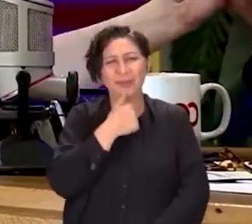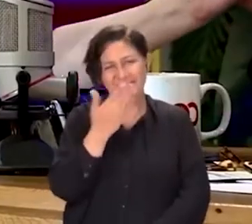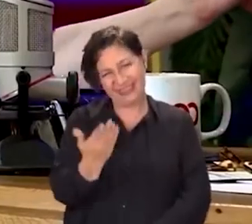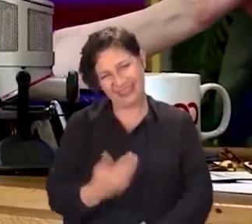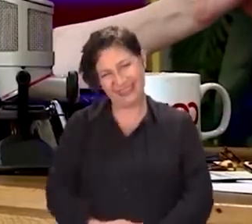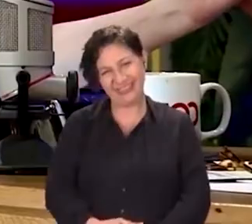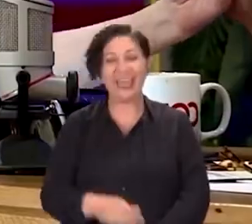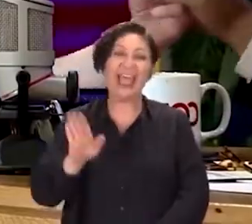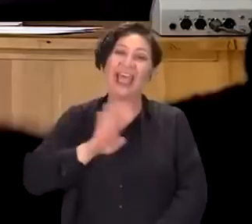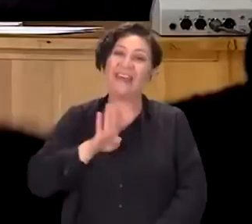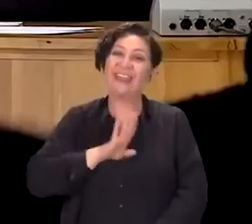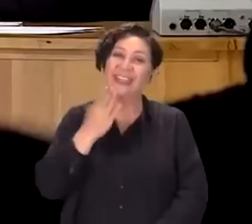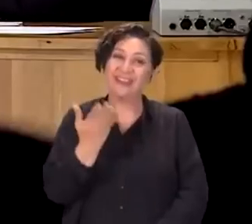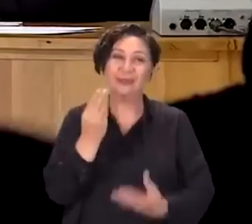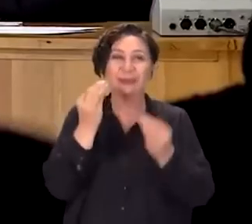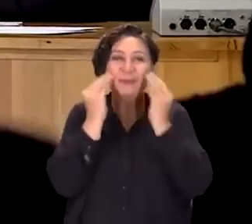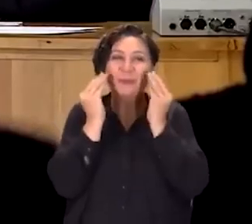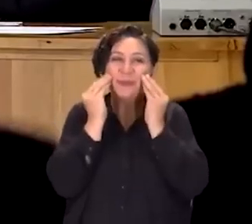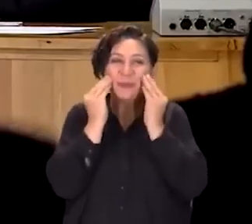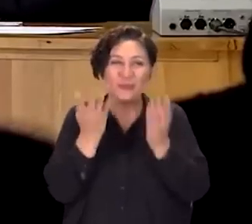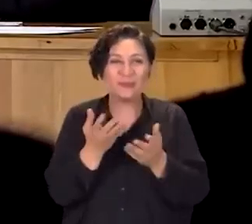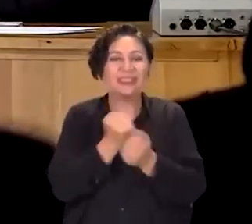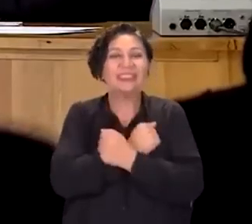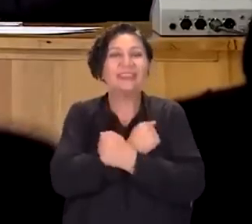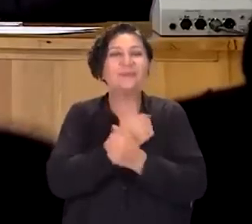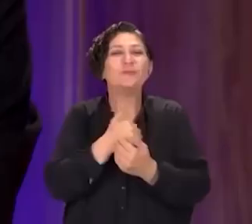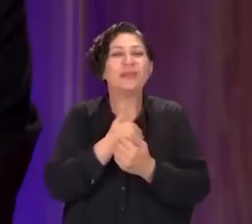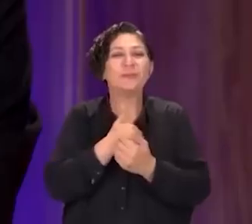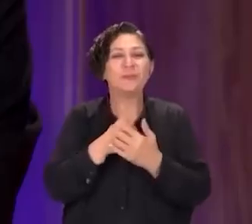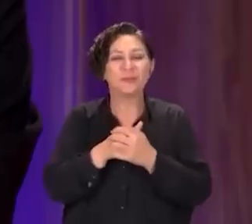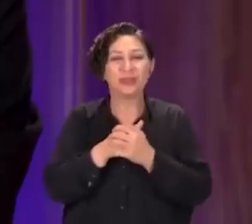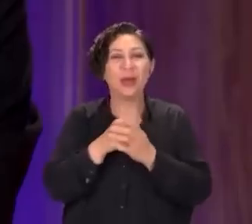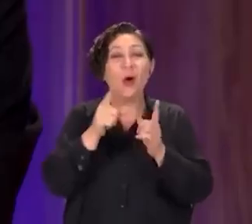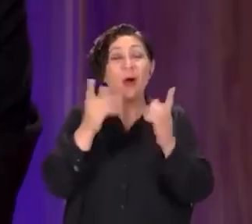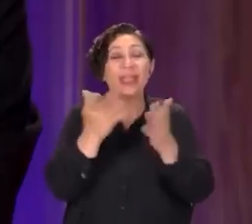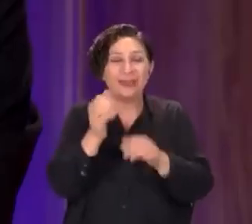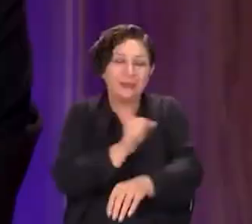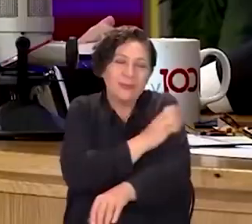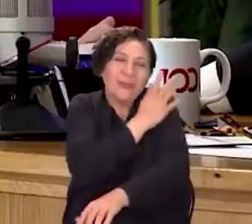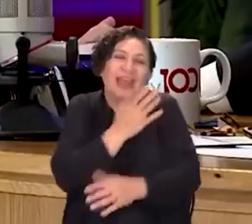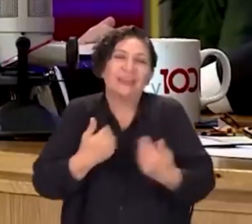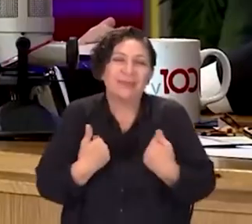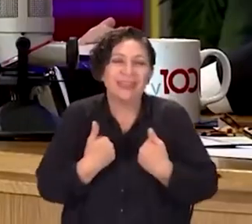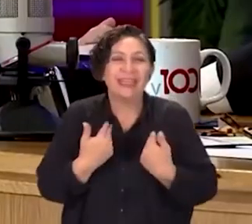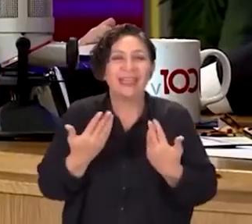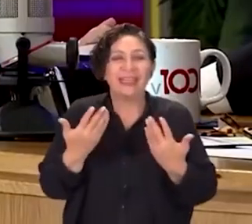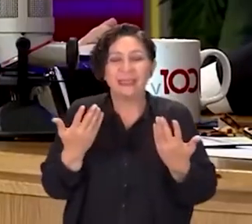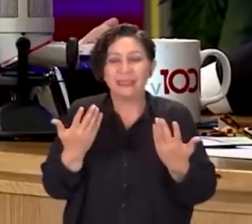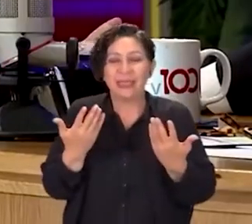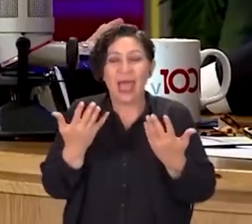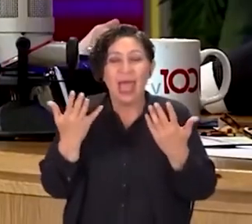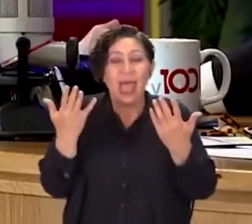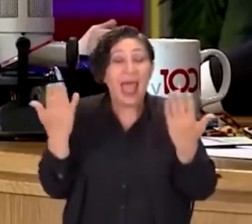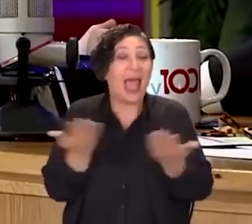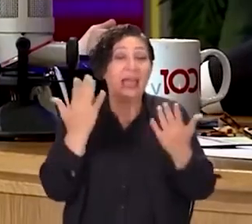babasın. Evladım var, çok öpüyorum. Canım benim, gerçekten bak o kadar duygulandım ki. Hele en